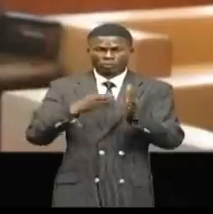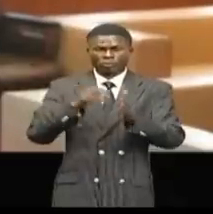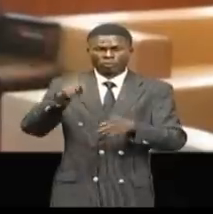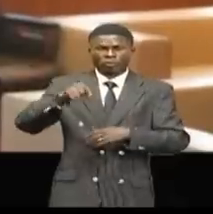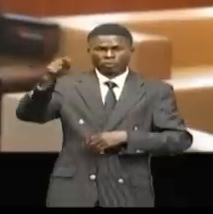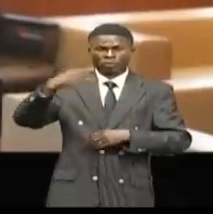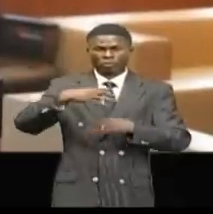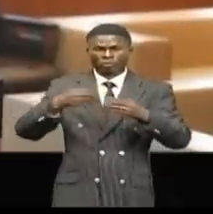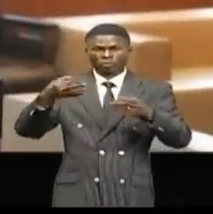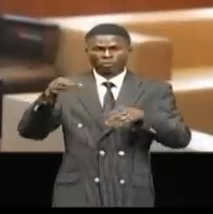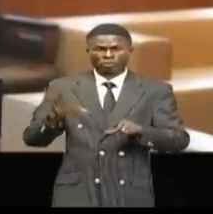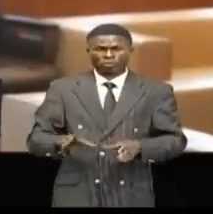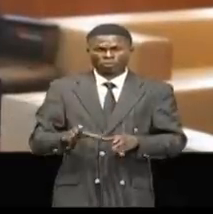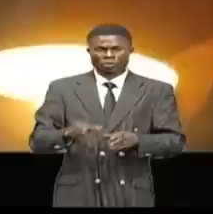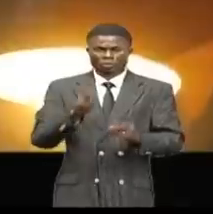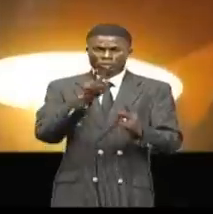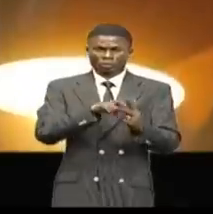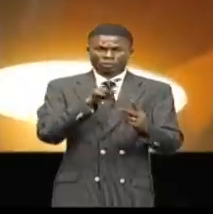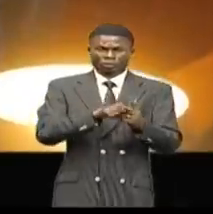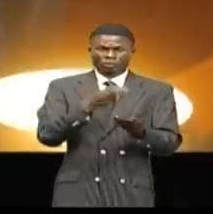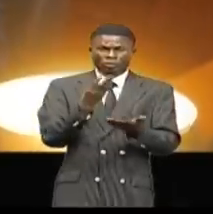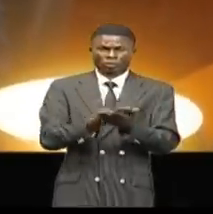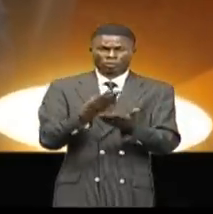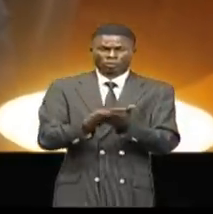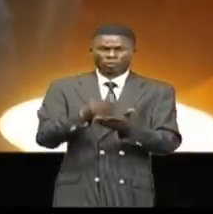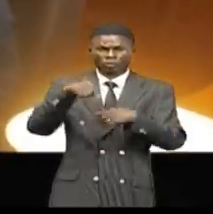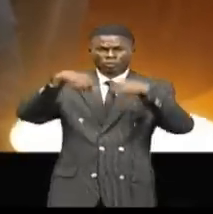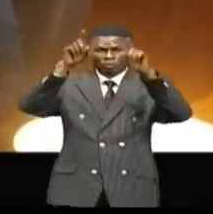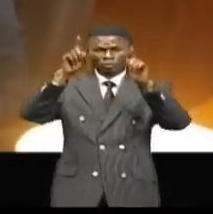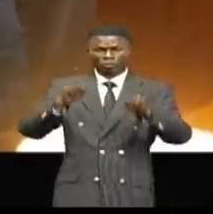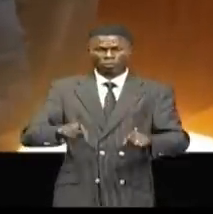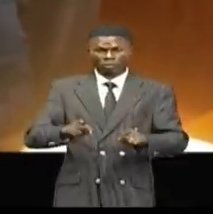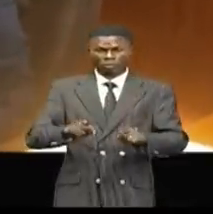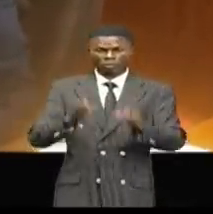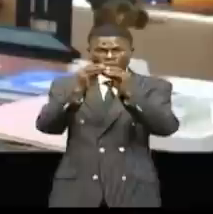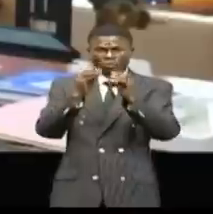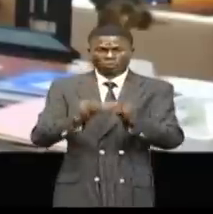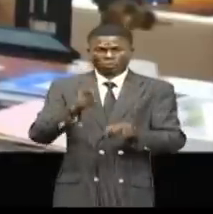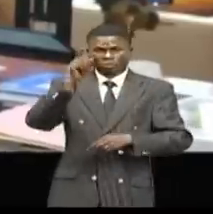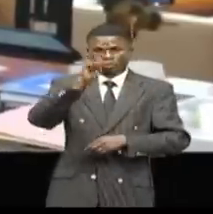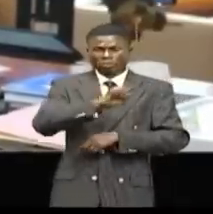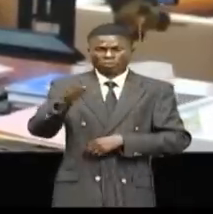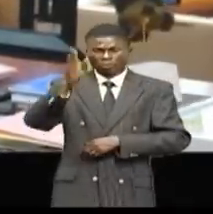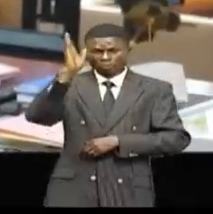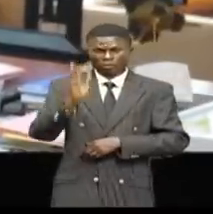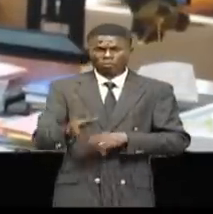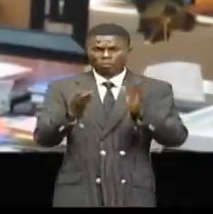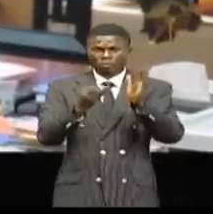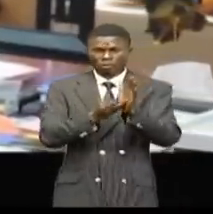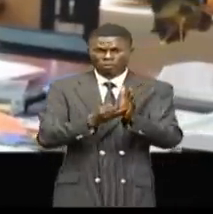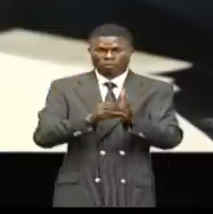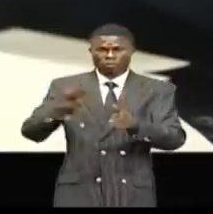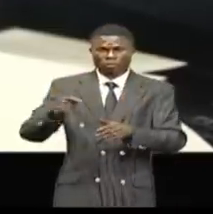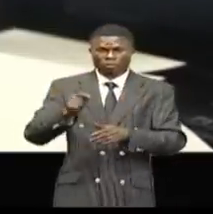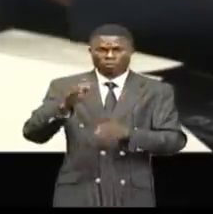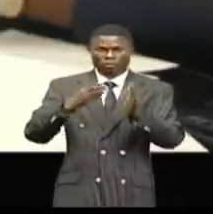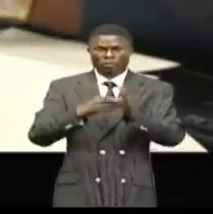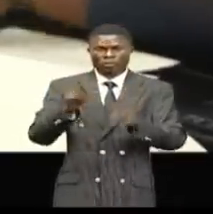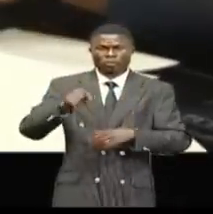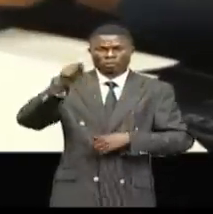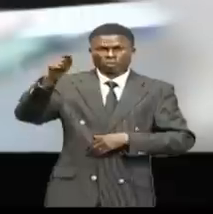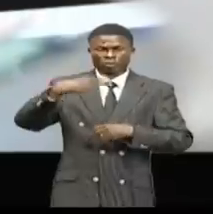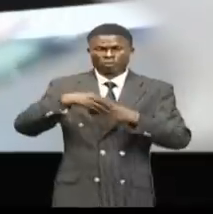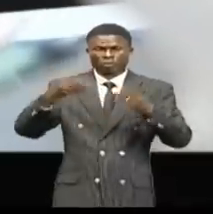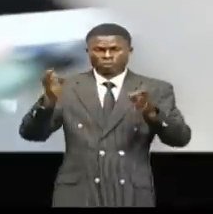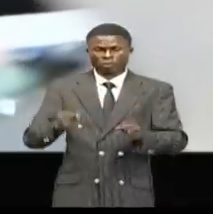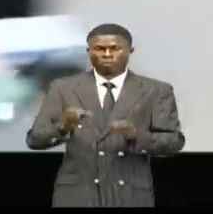congolais sur des prévisions des recettes budgétaires mensuelles arrêtées à 1107,9 milliards de francs congolais, soit un